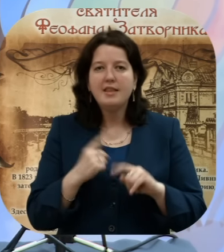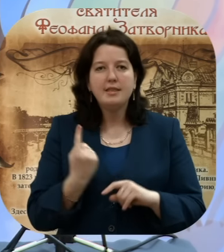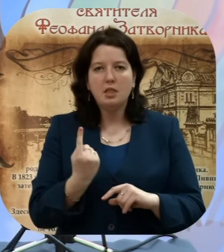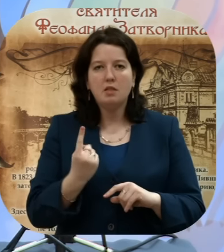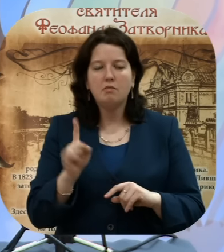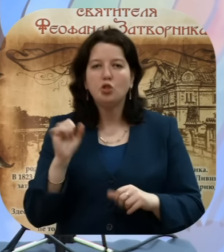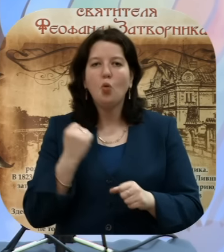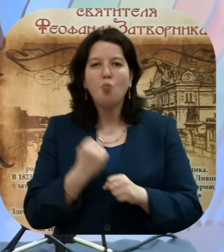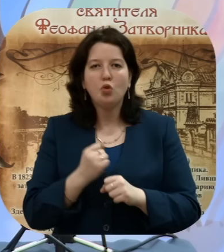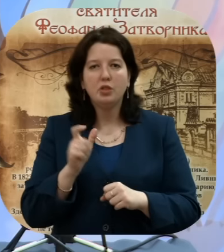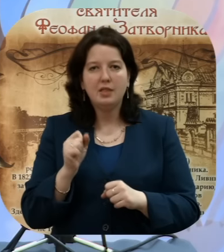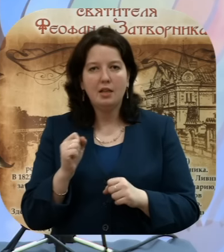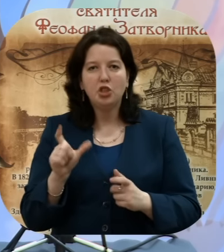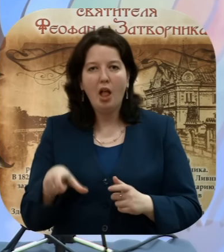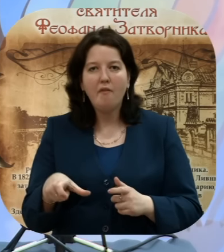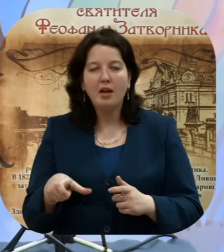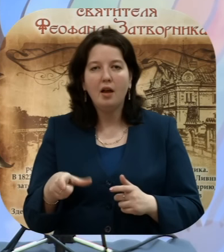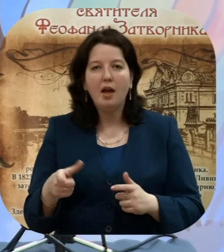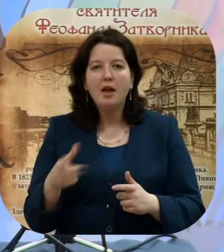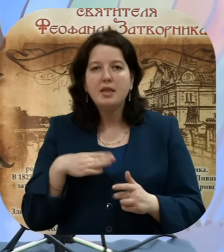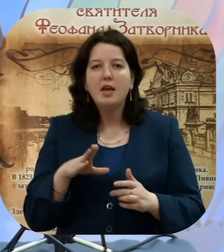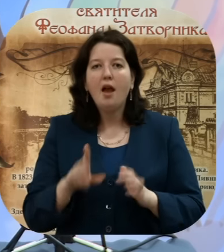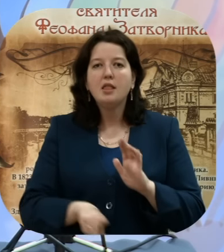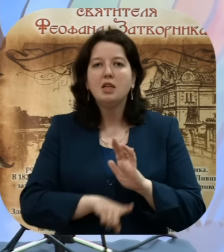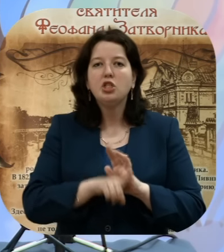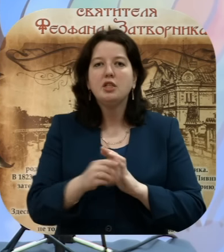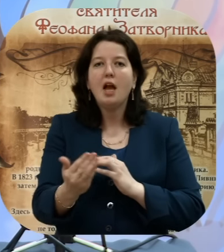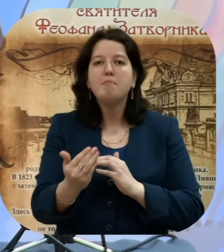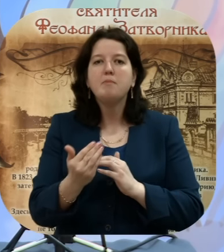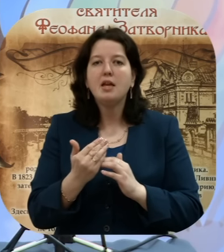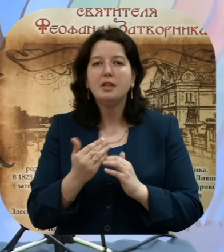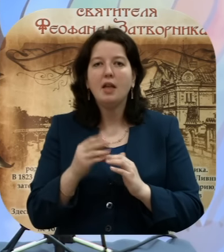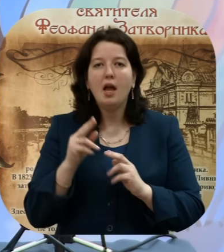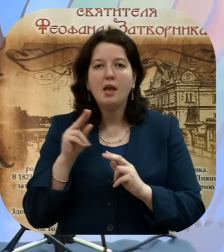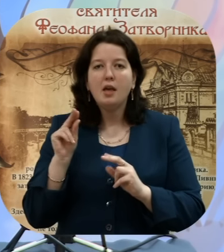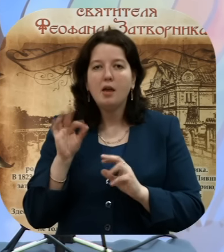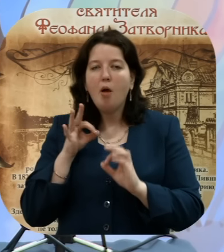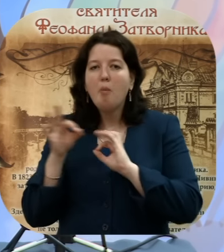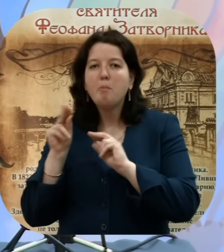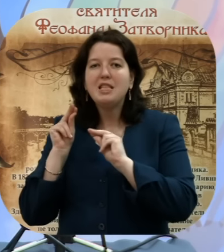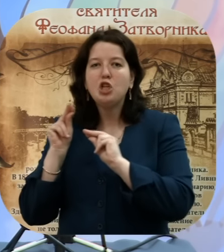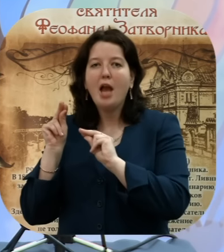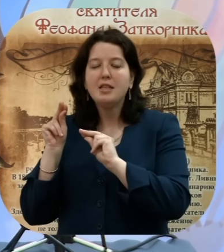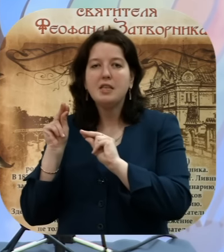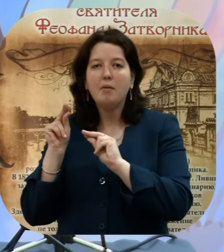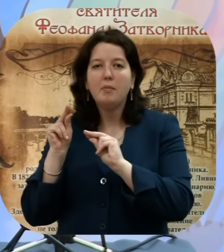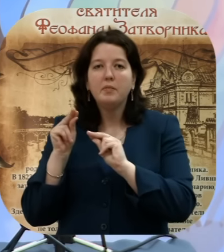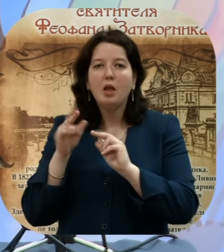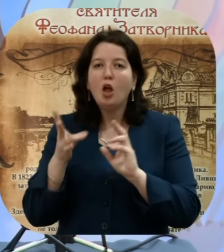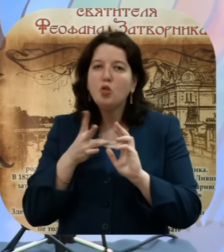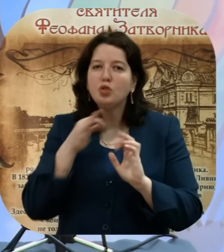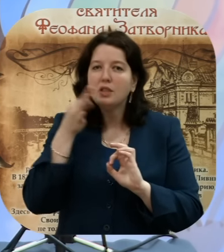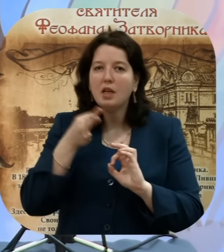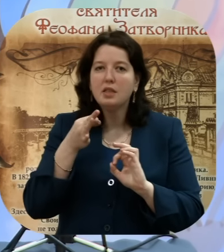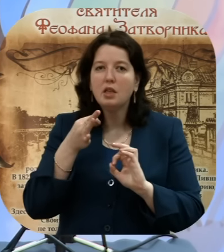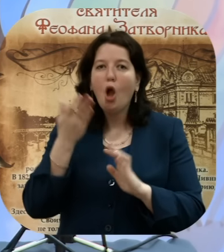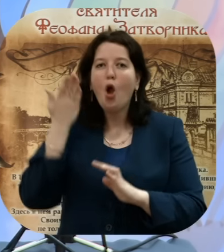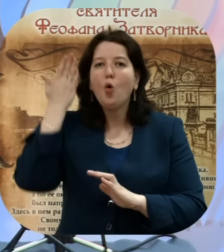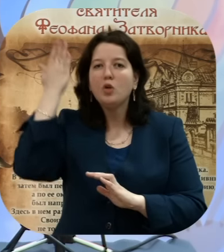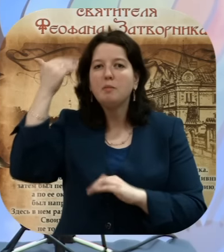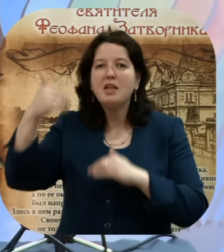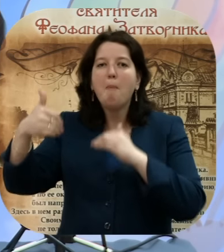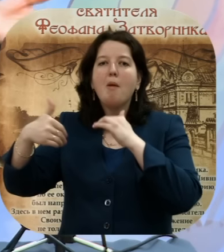подходя к причастию, и сказать: мы даже, Господи, помоги мне. Ты видишь мою душу, от Бога-то ничего не скроешь.